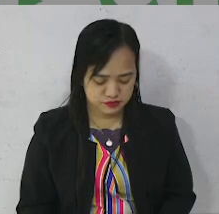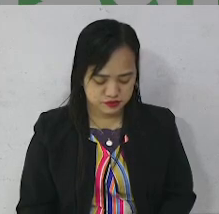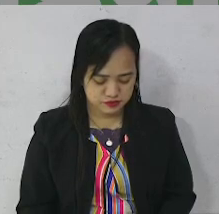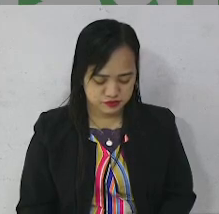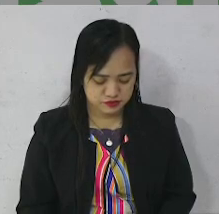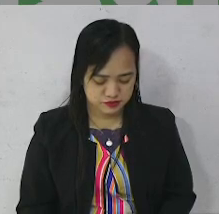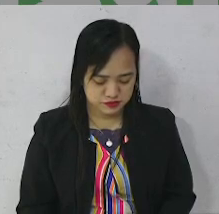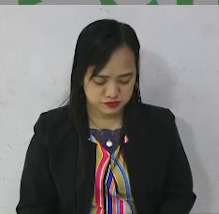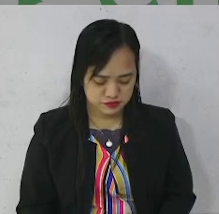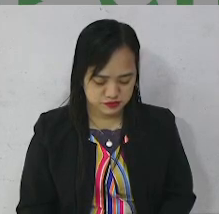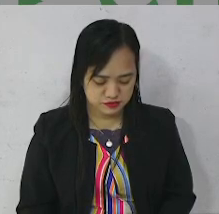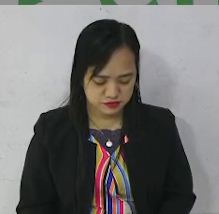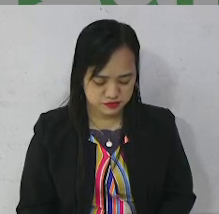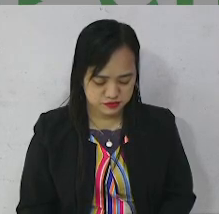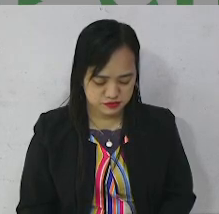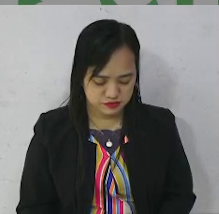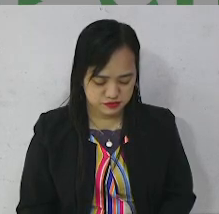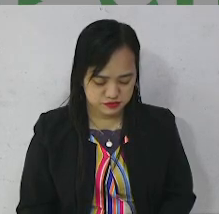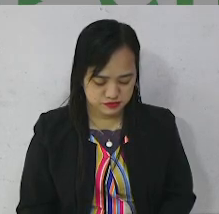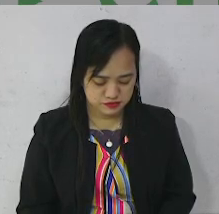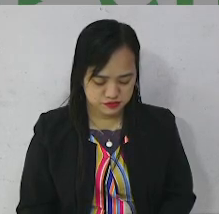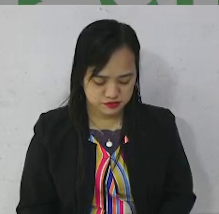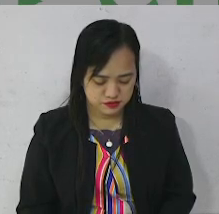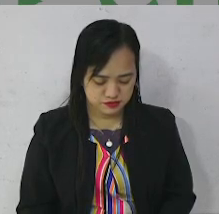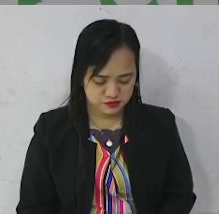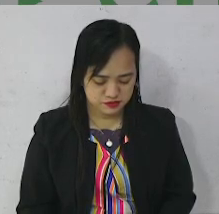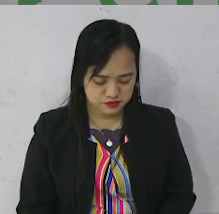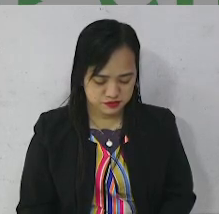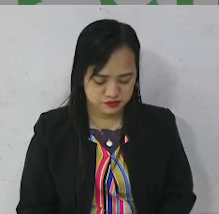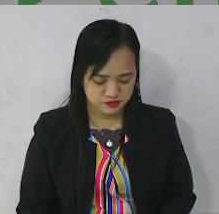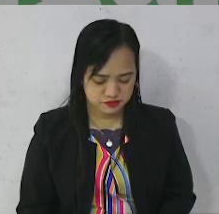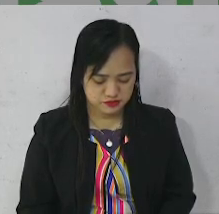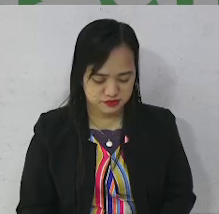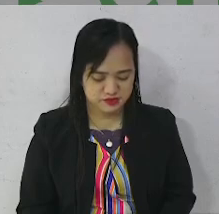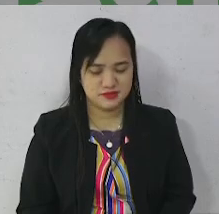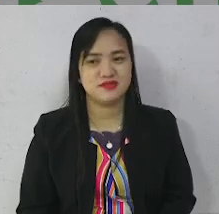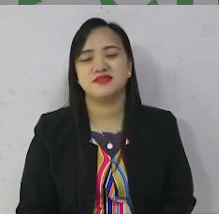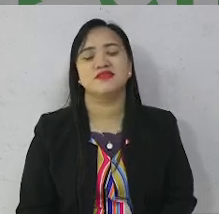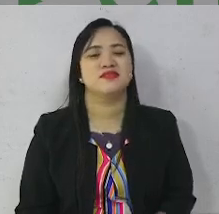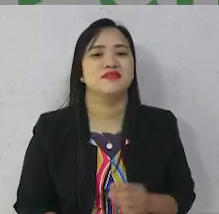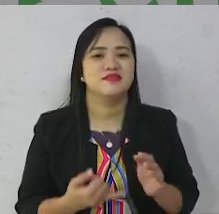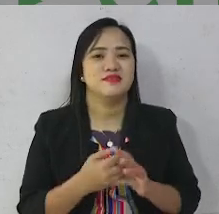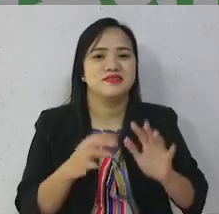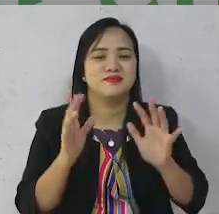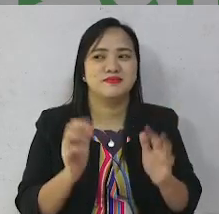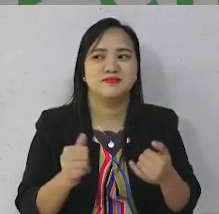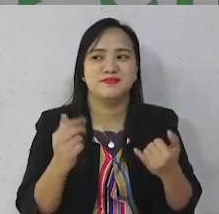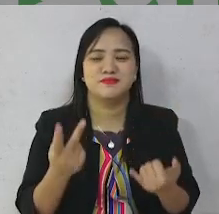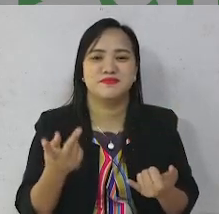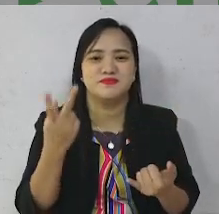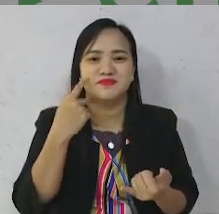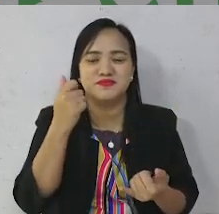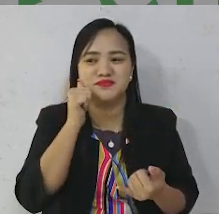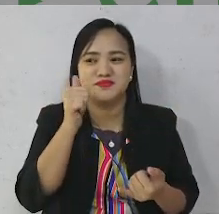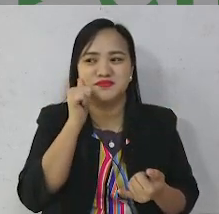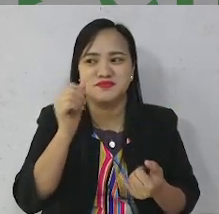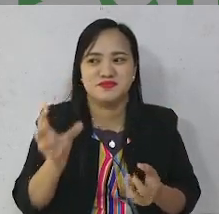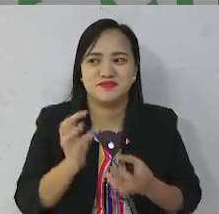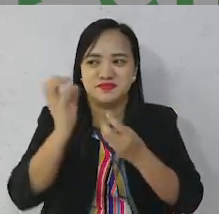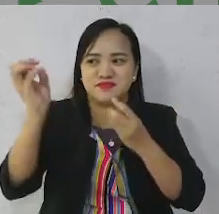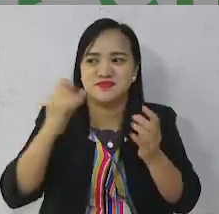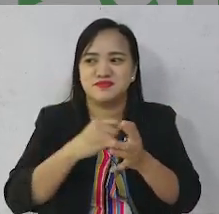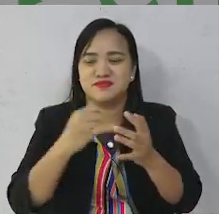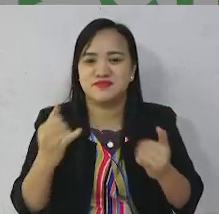or pinalo ka dahil nbang mas maganda i-educate niyo po sila igyan niyo po ng ano